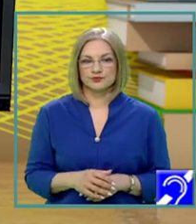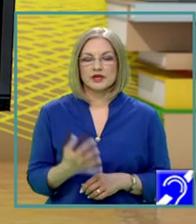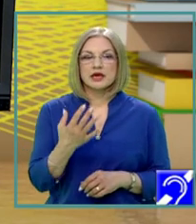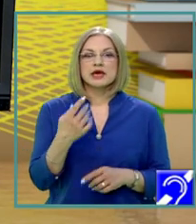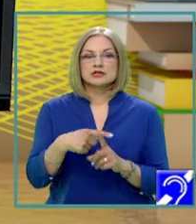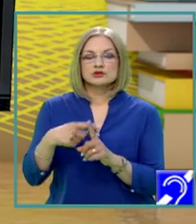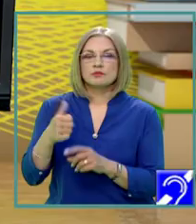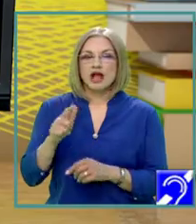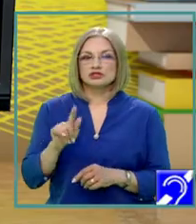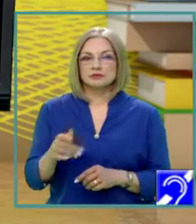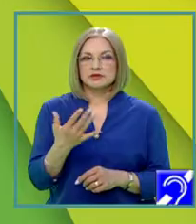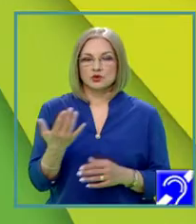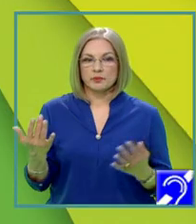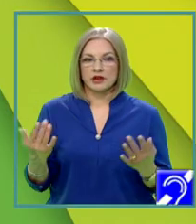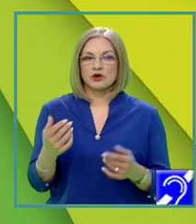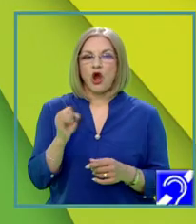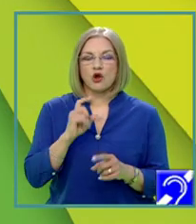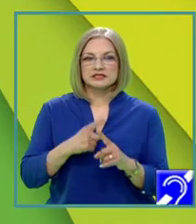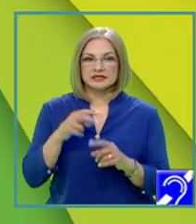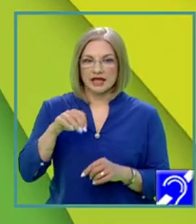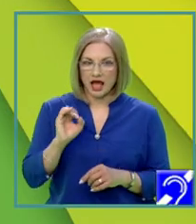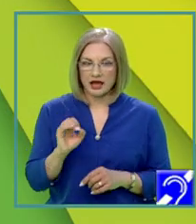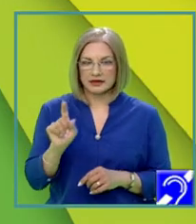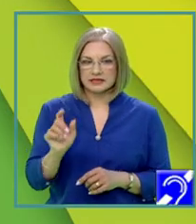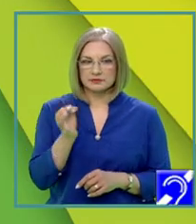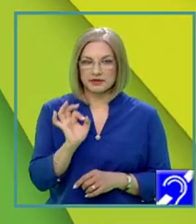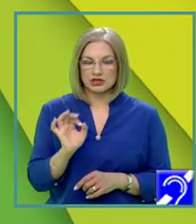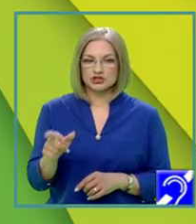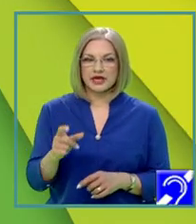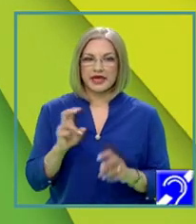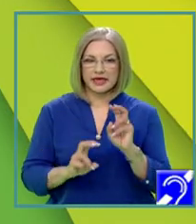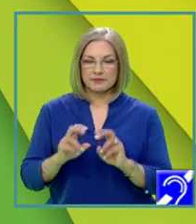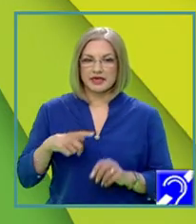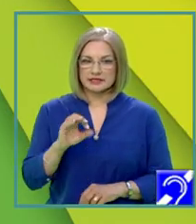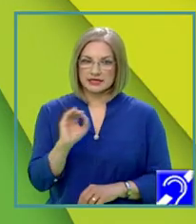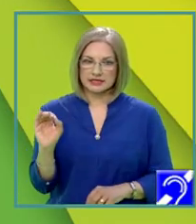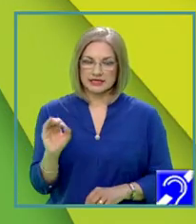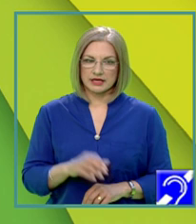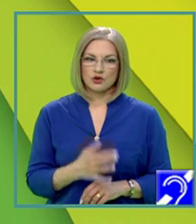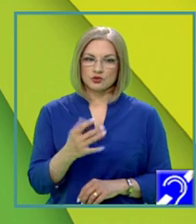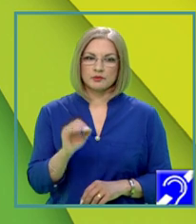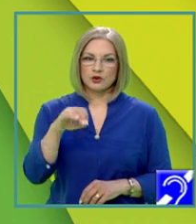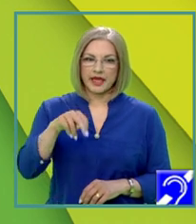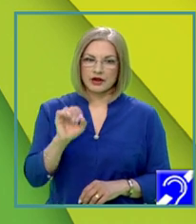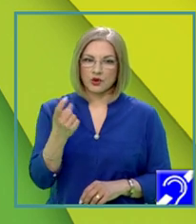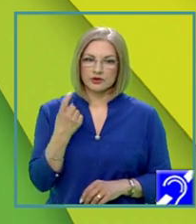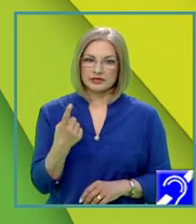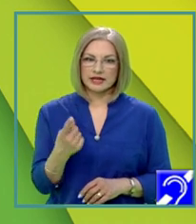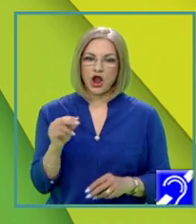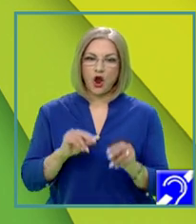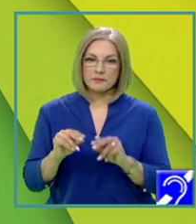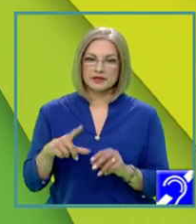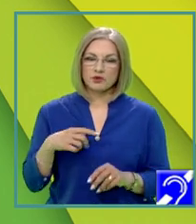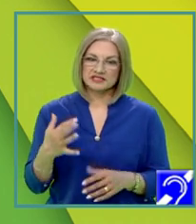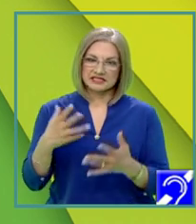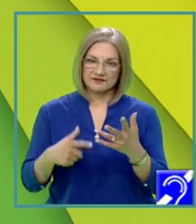algebrică a numerelor de oxidare ale atomilor dintre o specie chimică neutră este zero numărul atomic al elementului dintre o combinație poate să